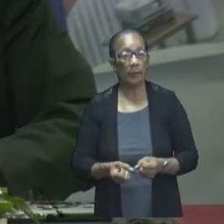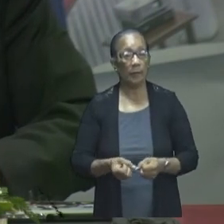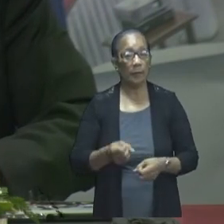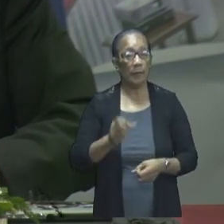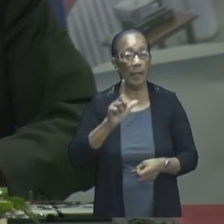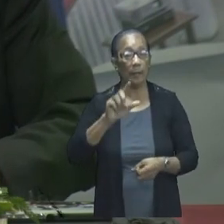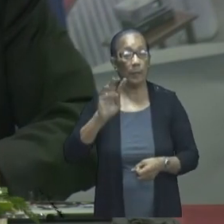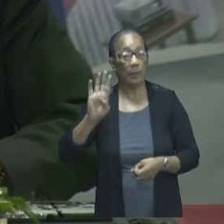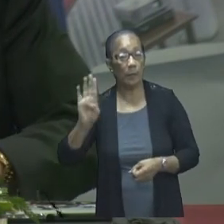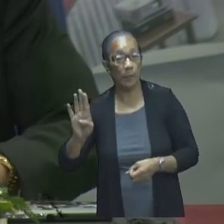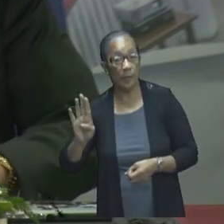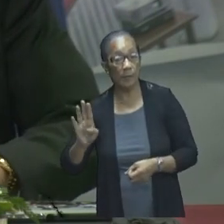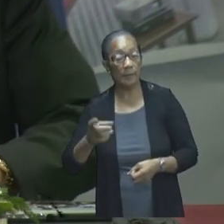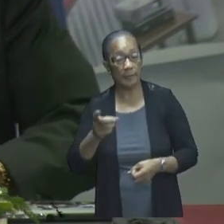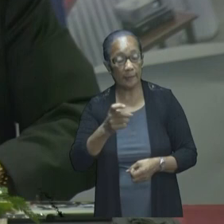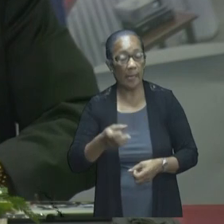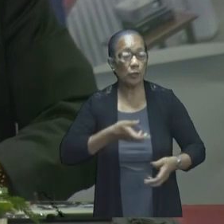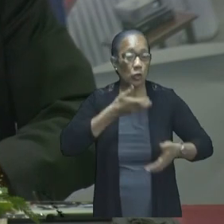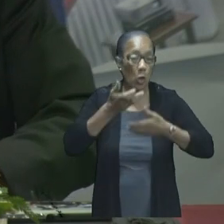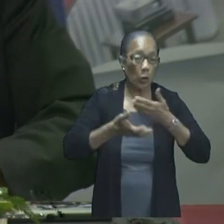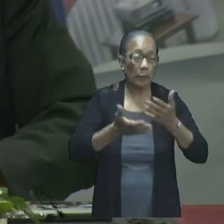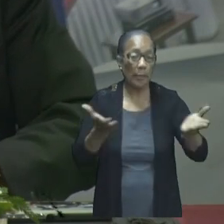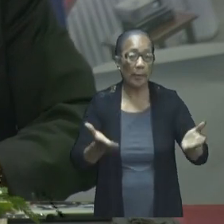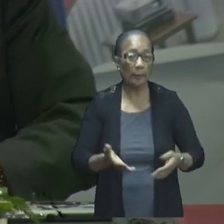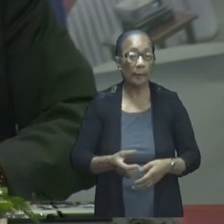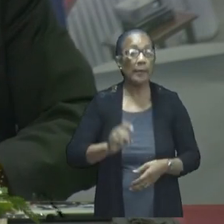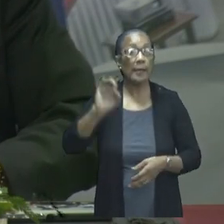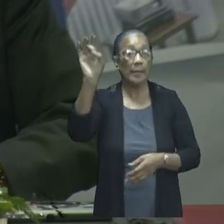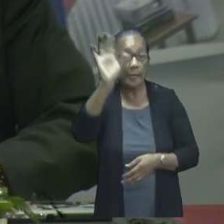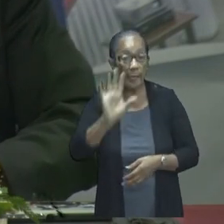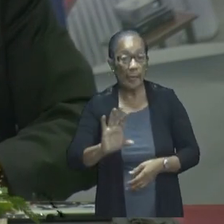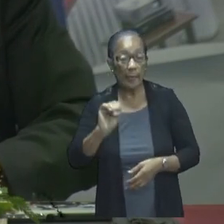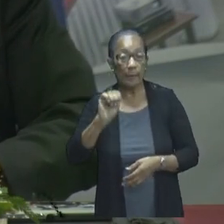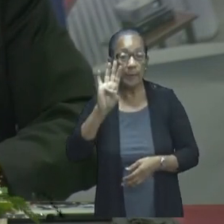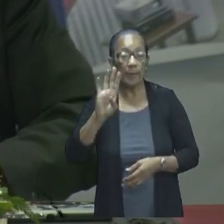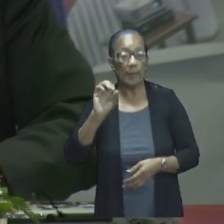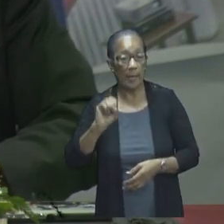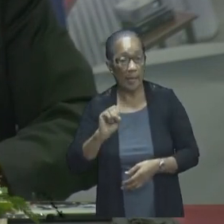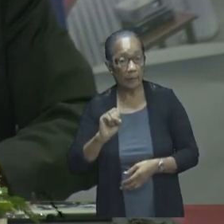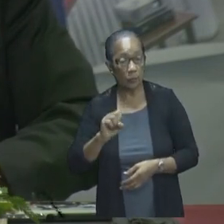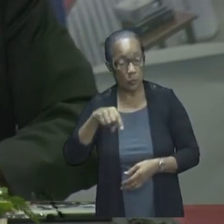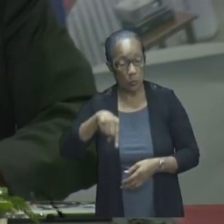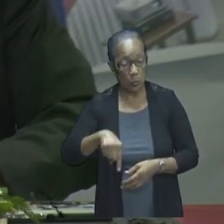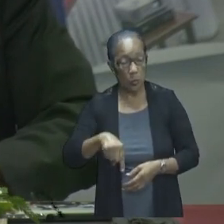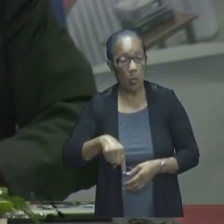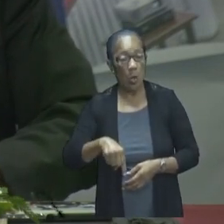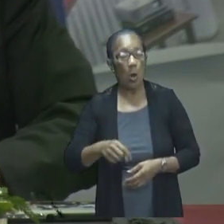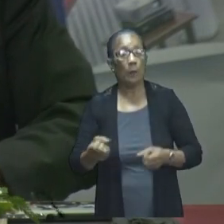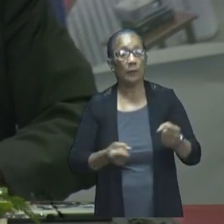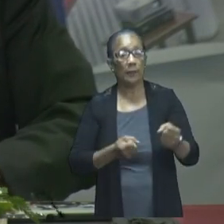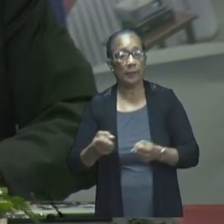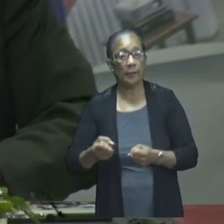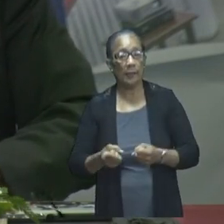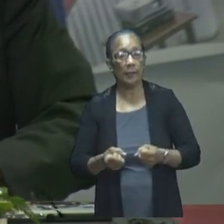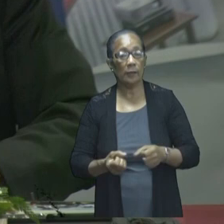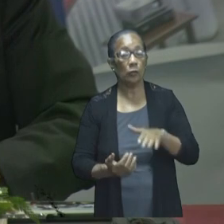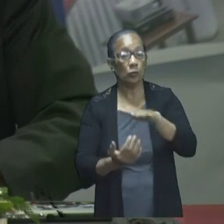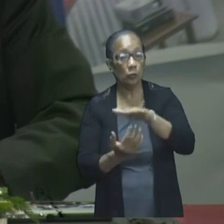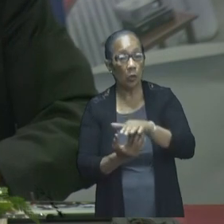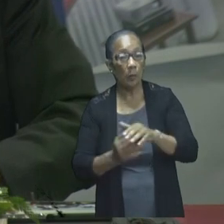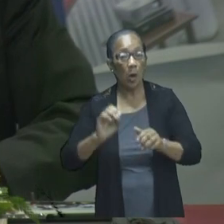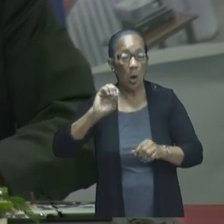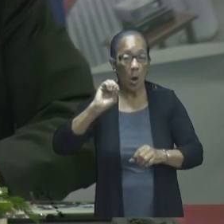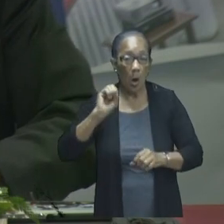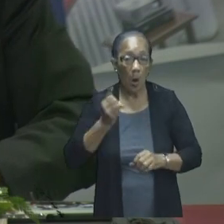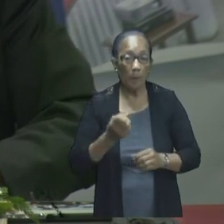daarvoor wat kan zeggen eps laat de agenda van de regering slap om daar integraal de leidingen te versterken